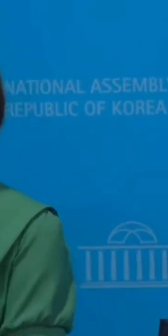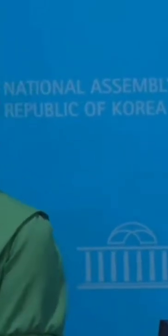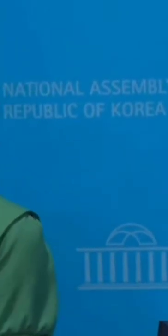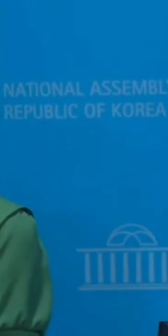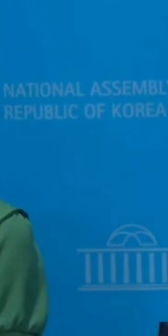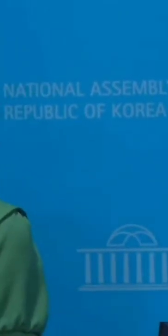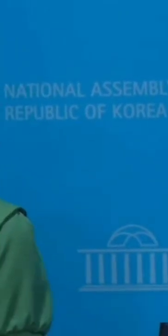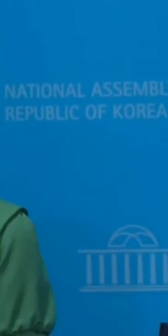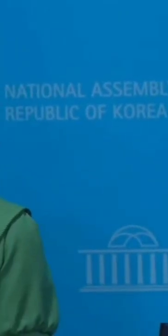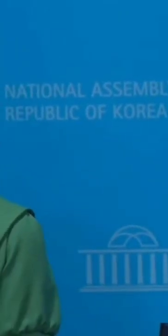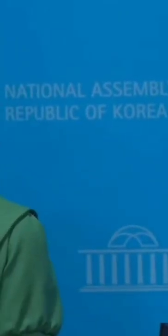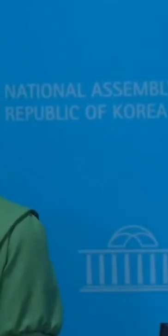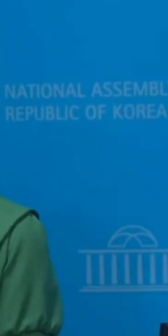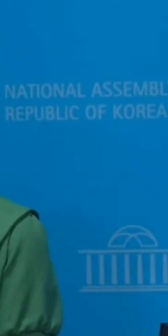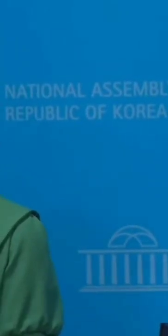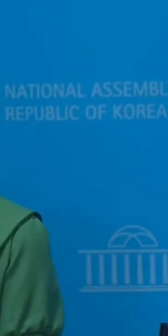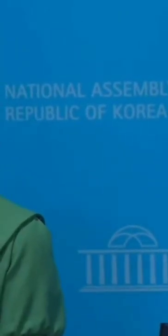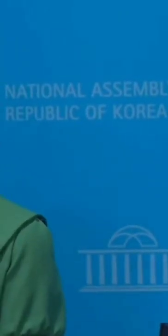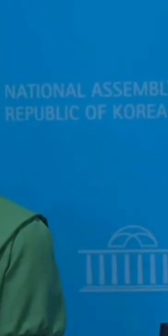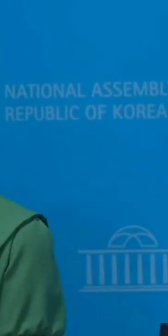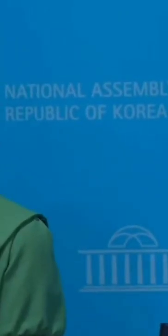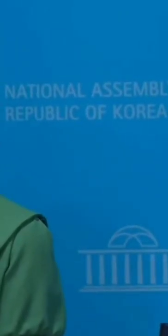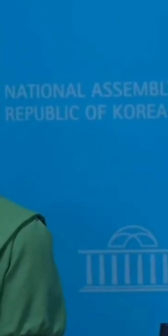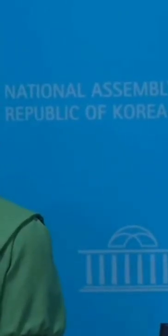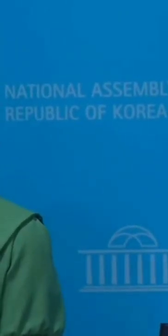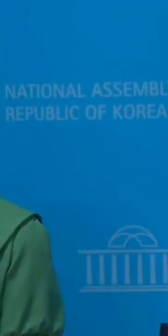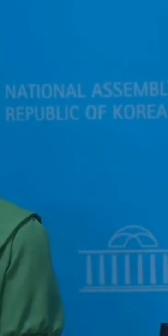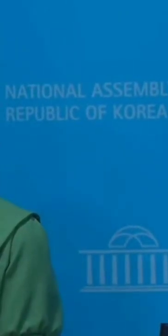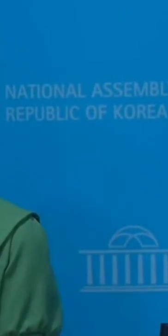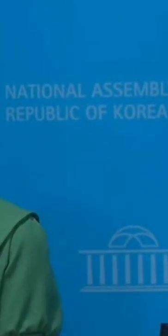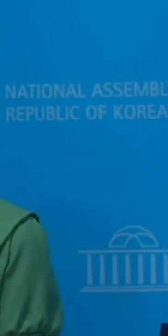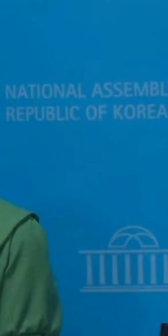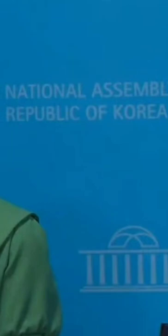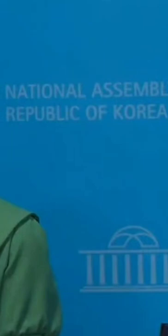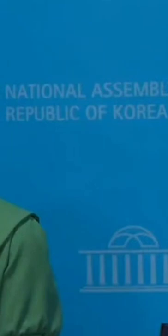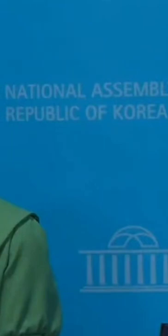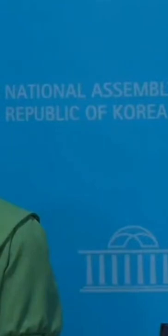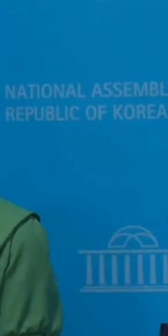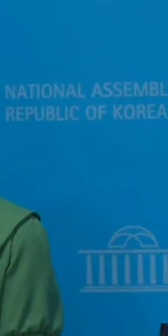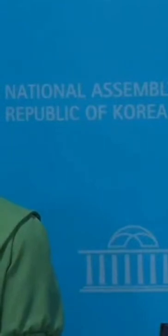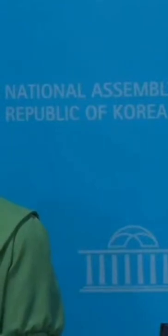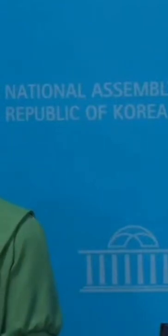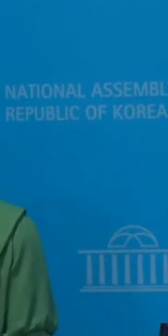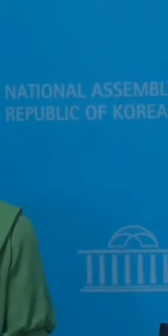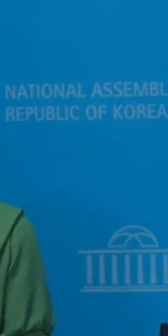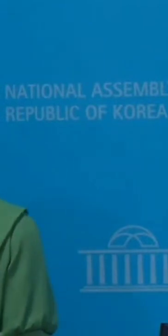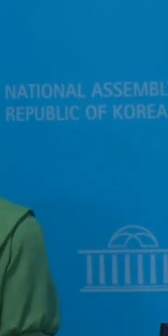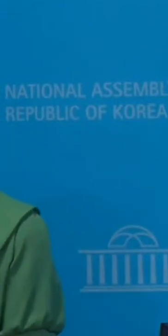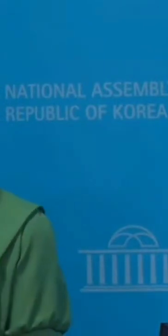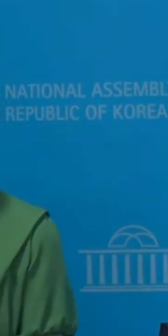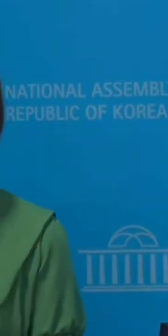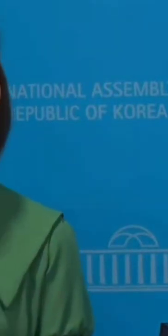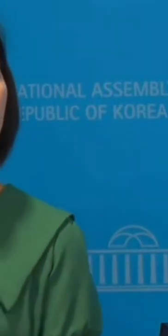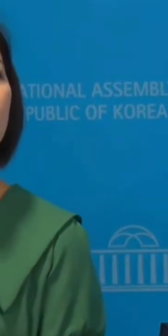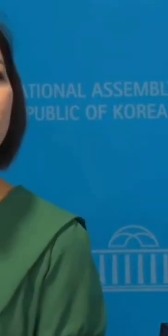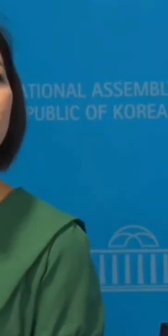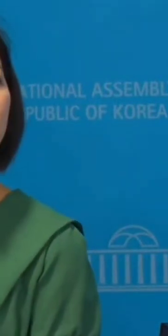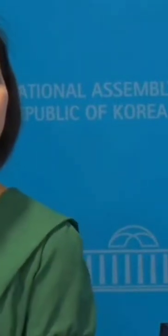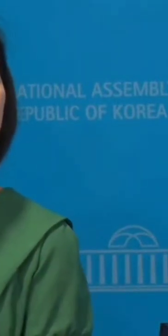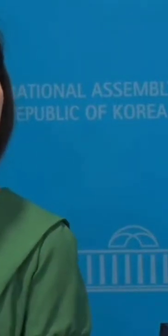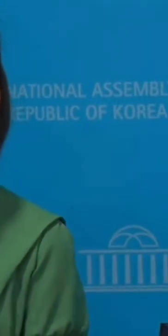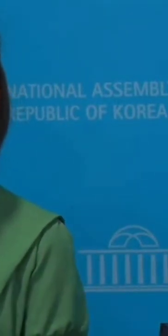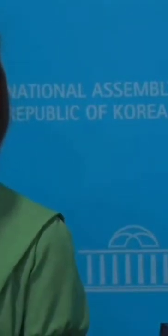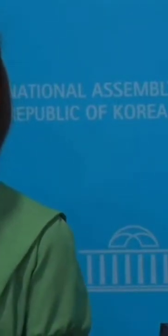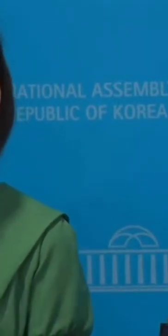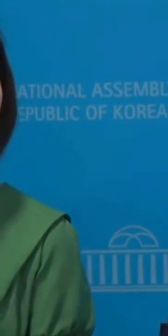국민들께서 자발적으로 1036명이 나셨더라고요. 작은 인구 12만 명의 양평에서 얼마나